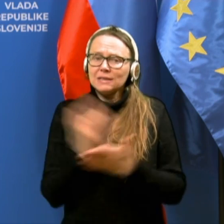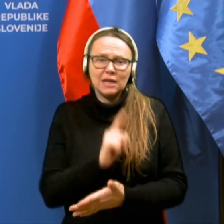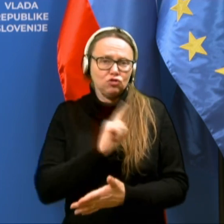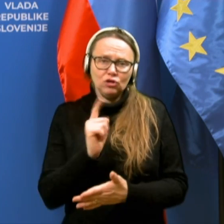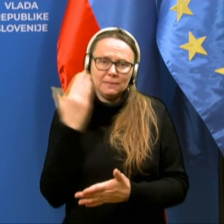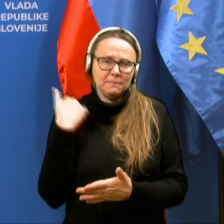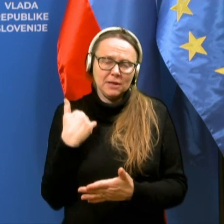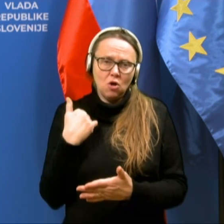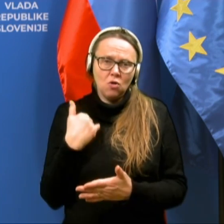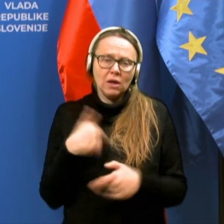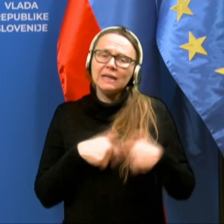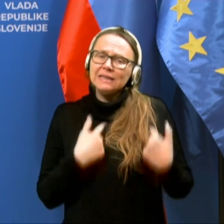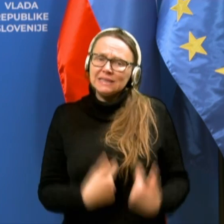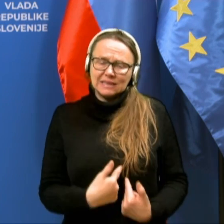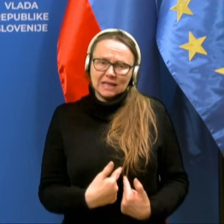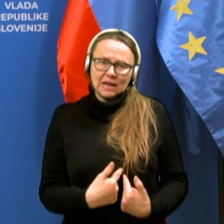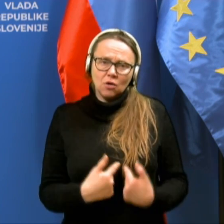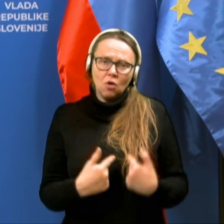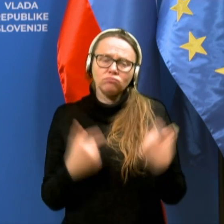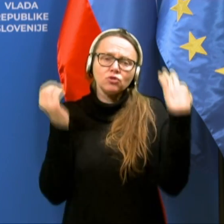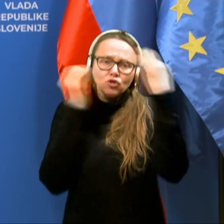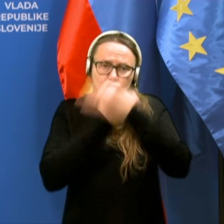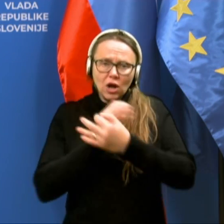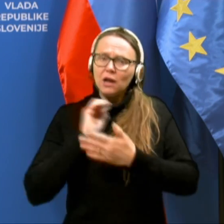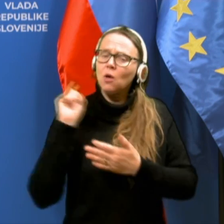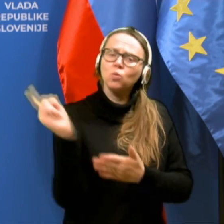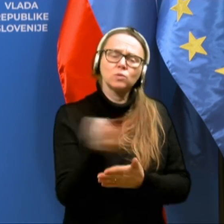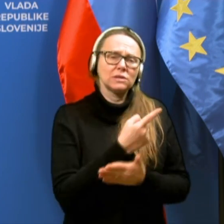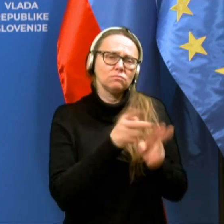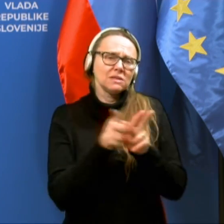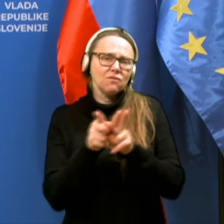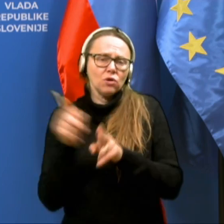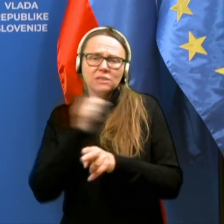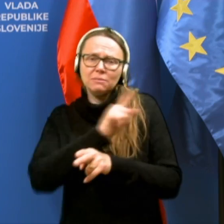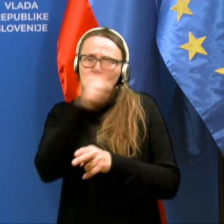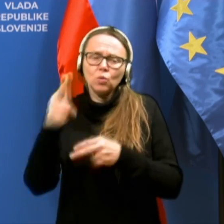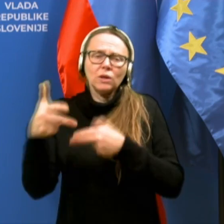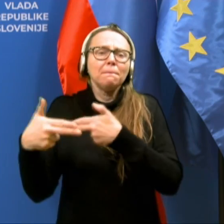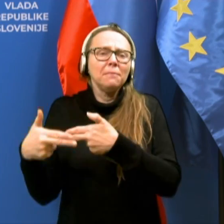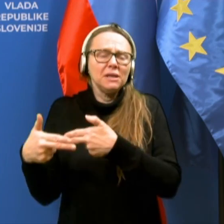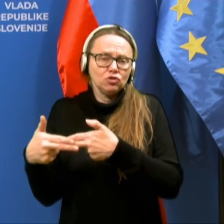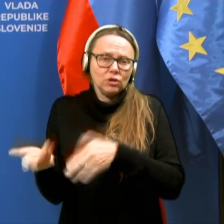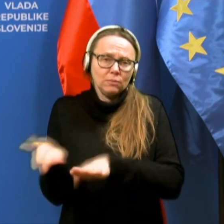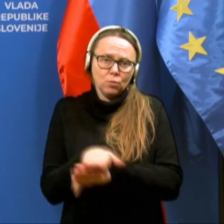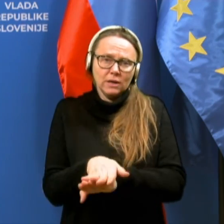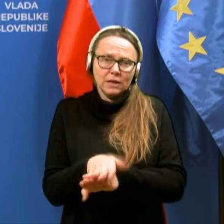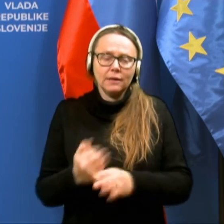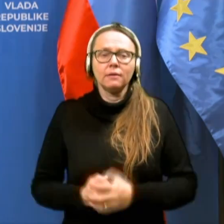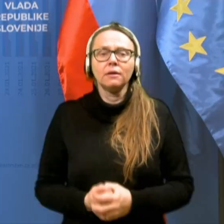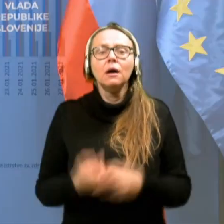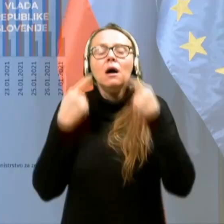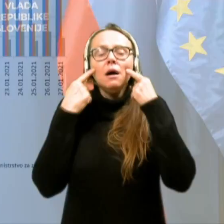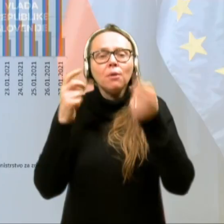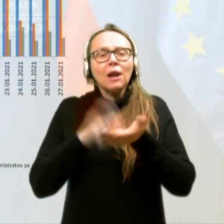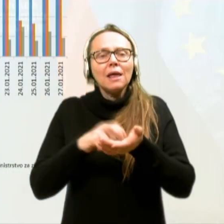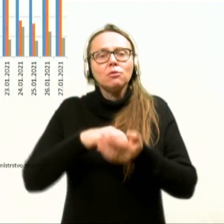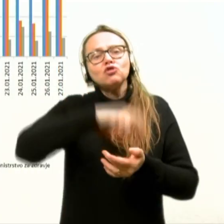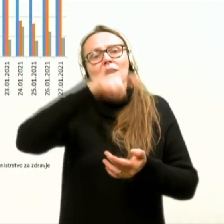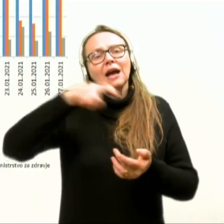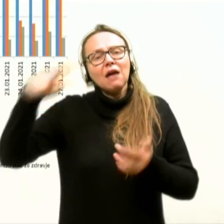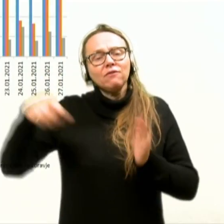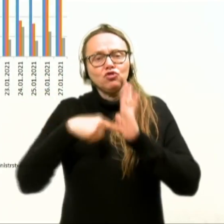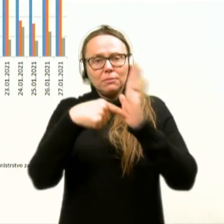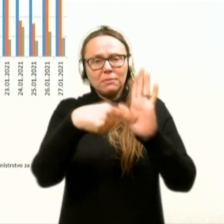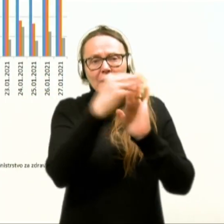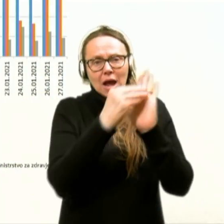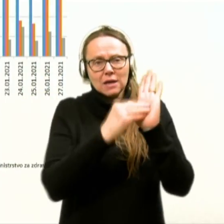bilo. Iskreno sožalje vsem svojcem in ostalim bližnjim umrlih. Poglejmo še grafični prikaz podatkov, ki